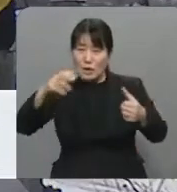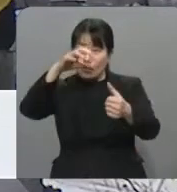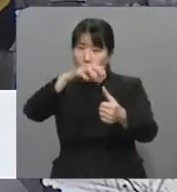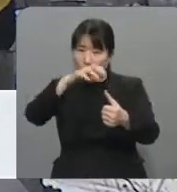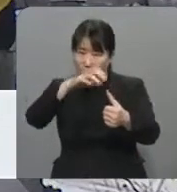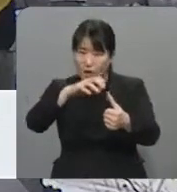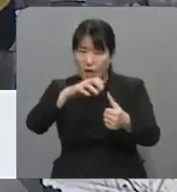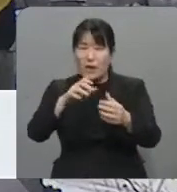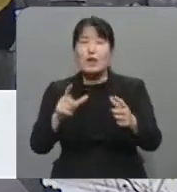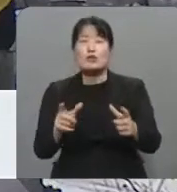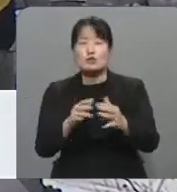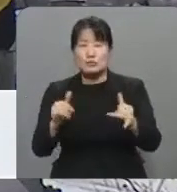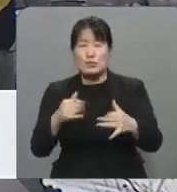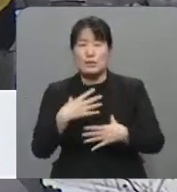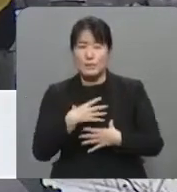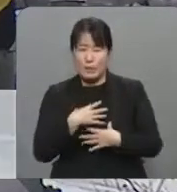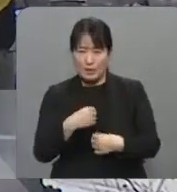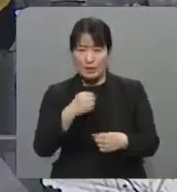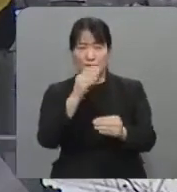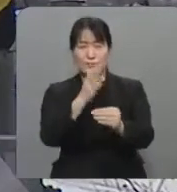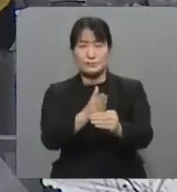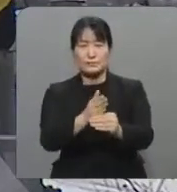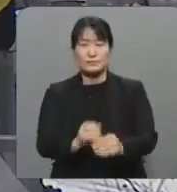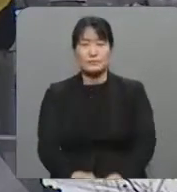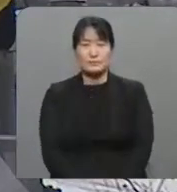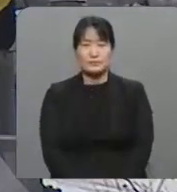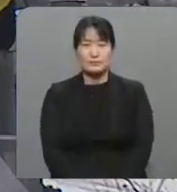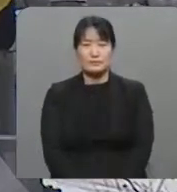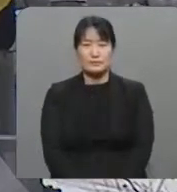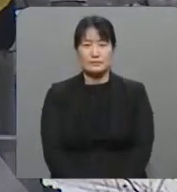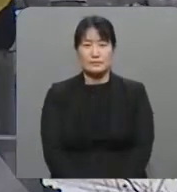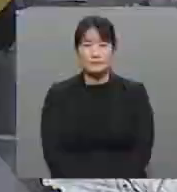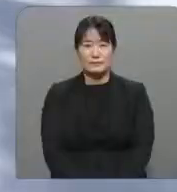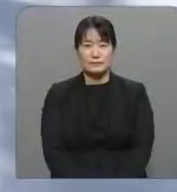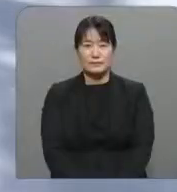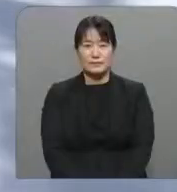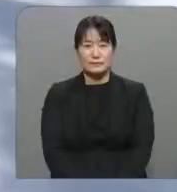돌리게 됐습니다. 박상희 기자가 그 현장에 다녀왔습니다.